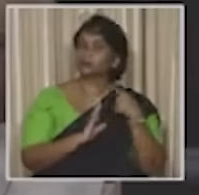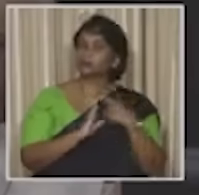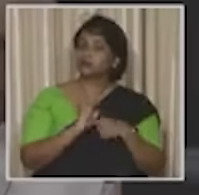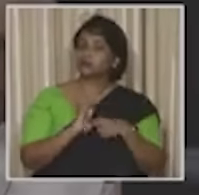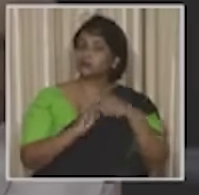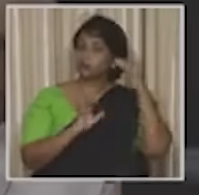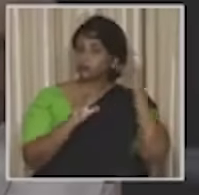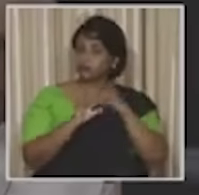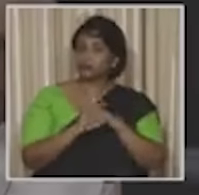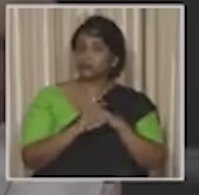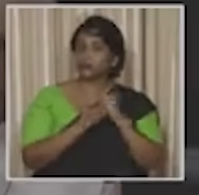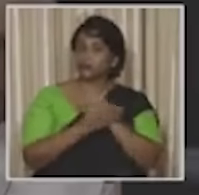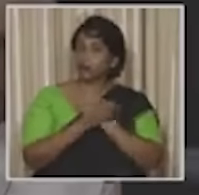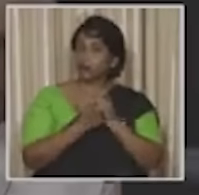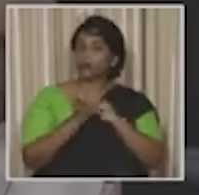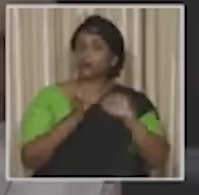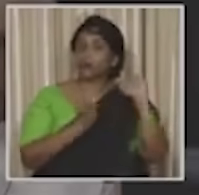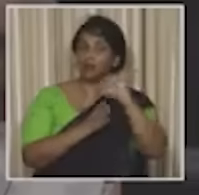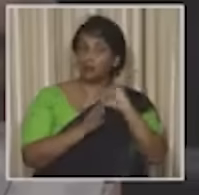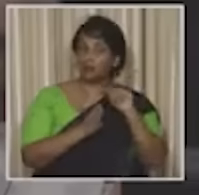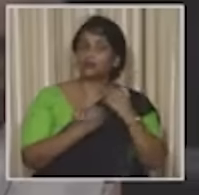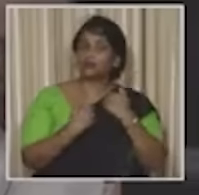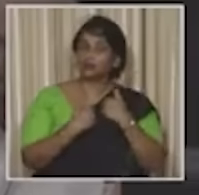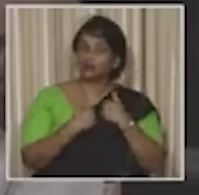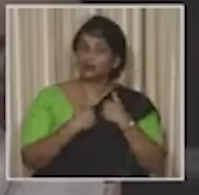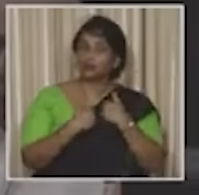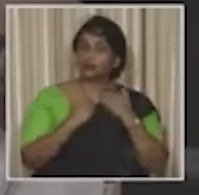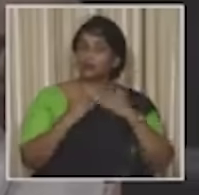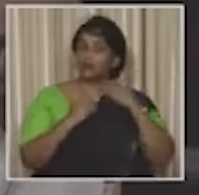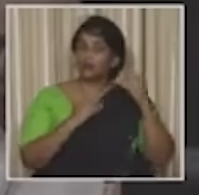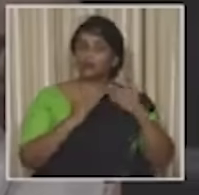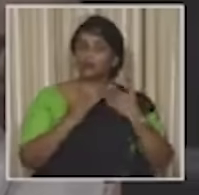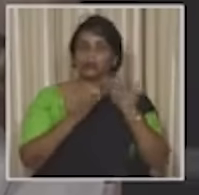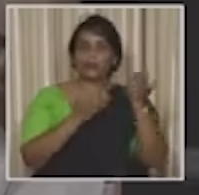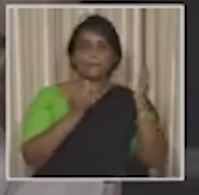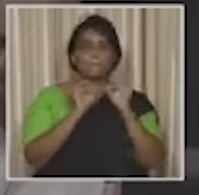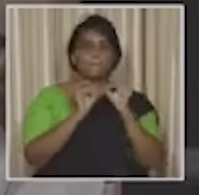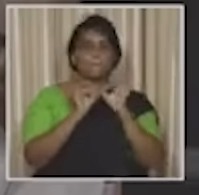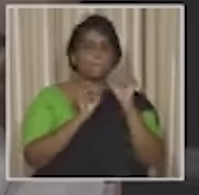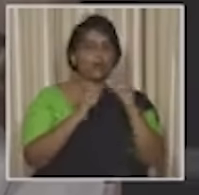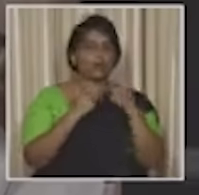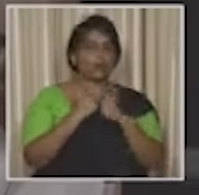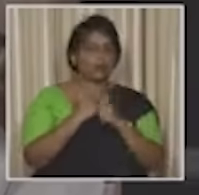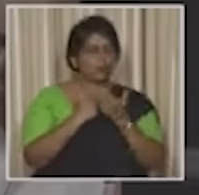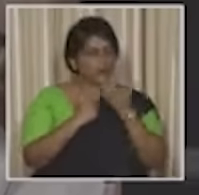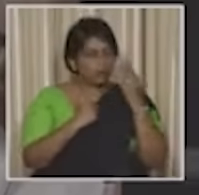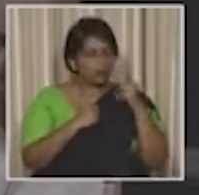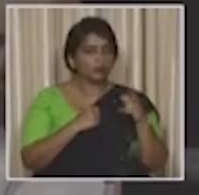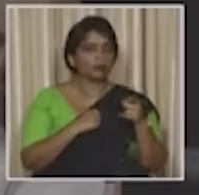ලංකාවට ඇවිල්ලා තියෙනවා මුළු ආසියාවම ලොකු ඒ කියන්නේ අපිට මින් පස්සේ මේ වටේ බැටරි ස්ටෝරේජ් හදන්න පුළුවන්